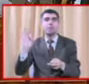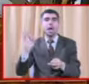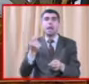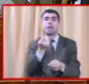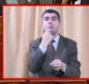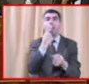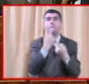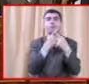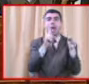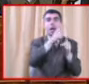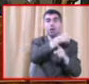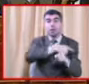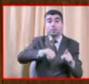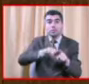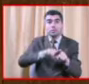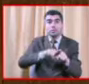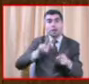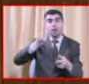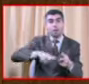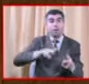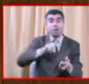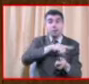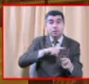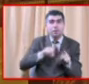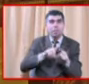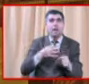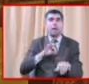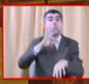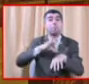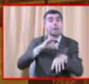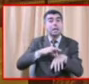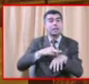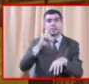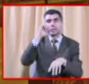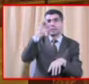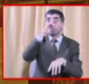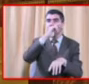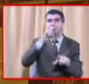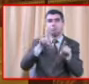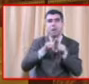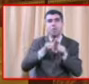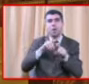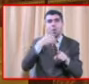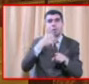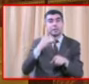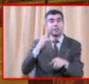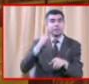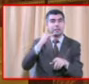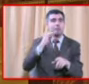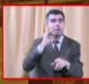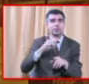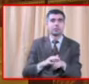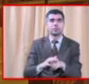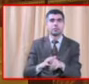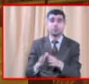القرار فهي تتعلق بعض الأمراض المحدودة اللي هي كلها تقريبا مزمنة وغيرها، في